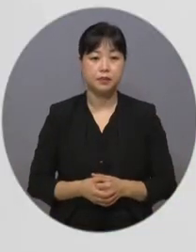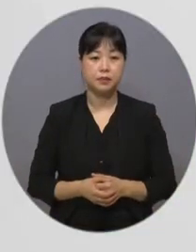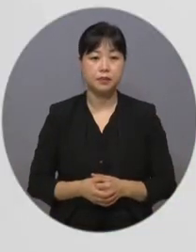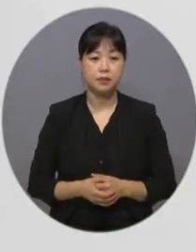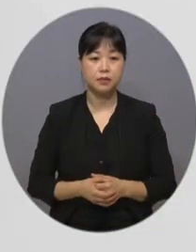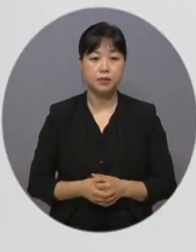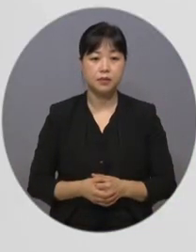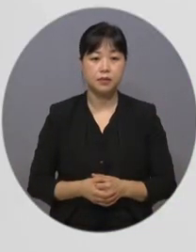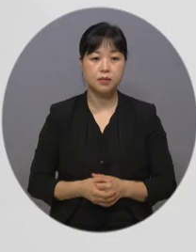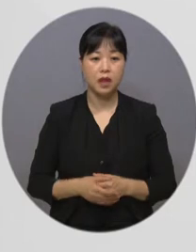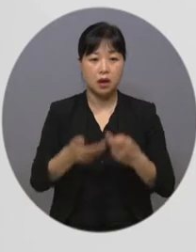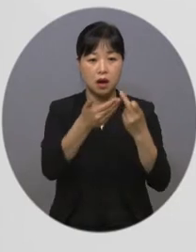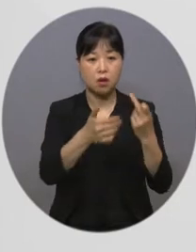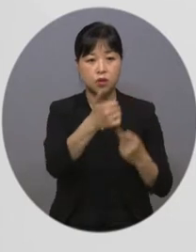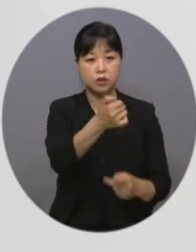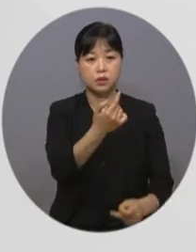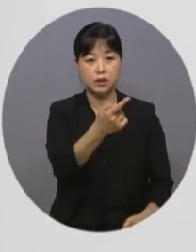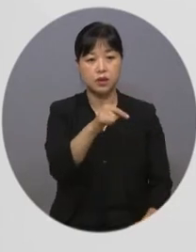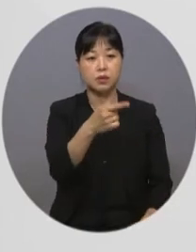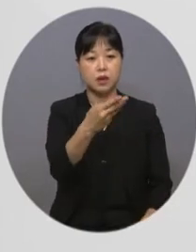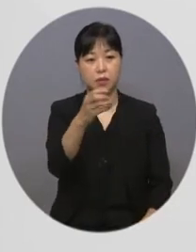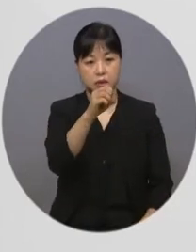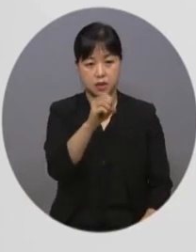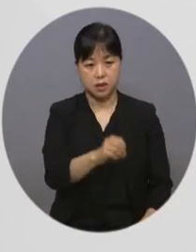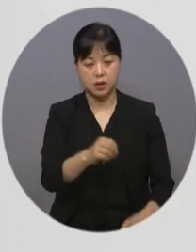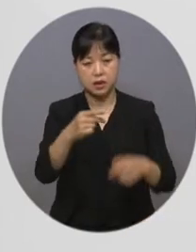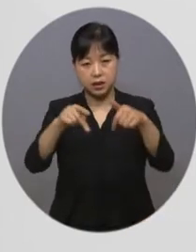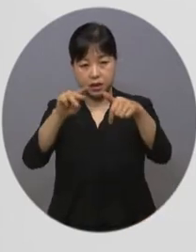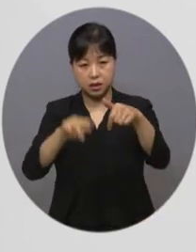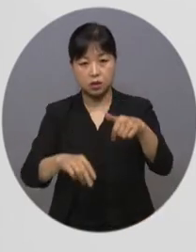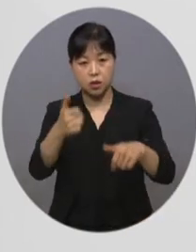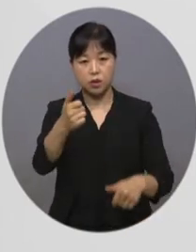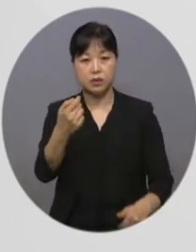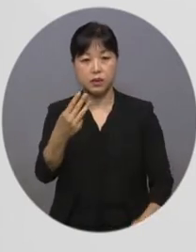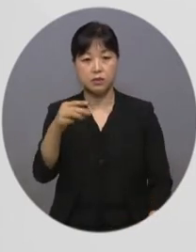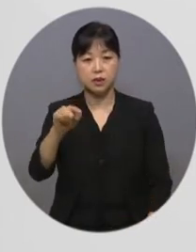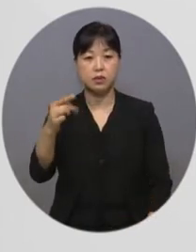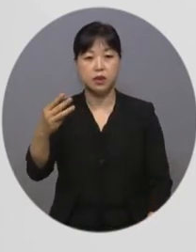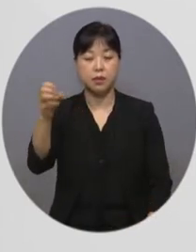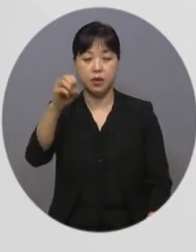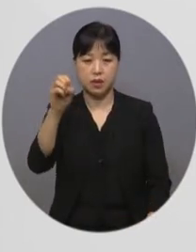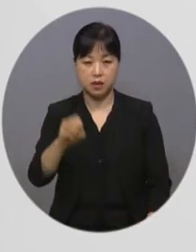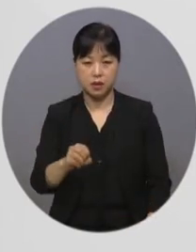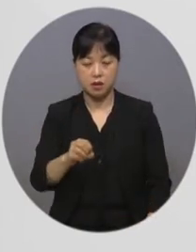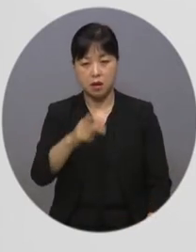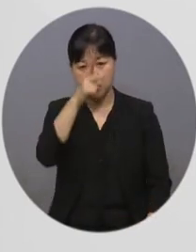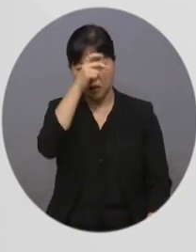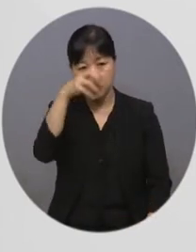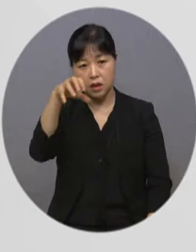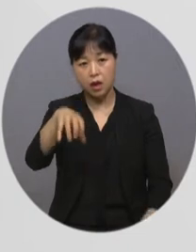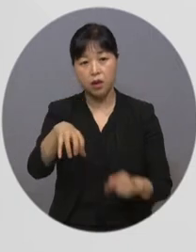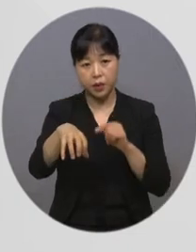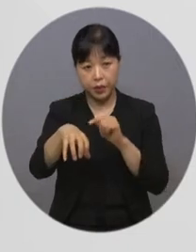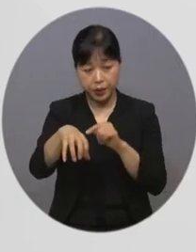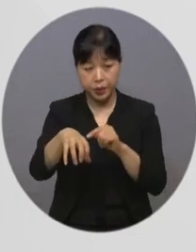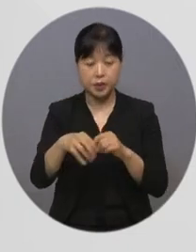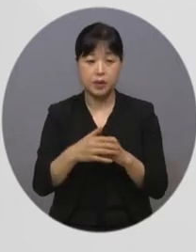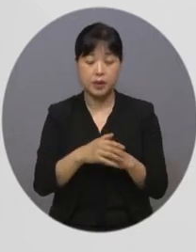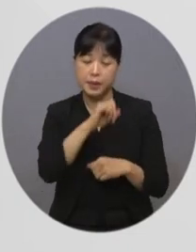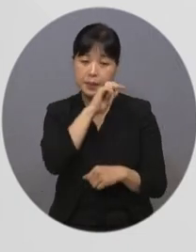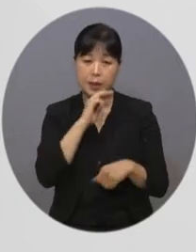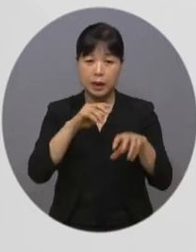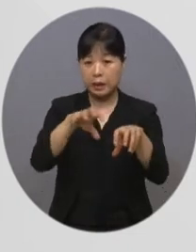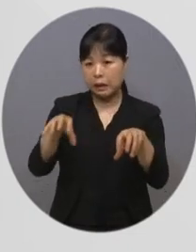특히 강원 51.4% 워 인천 53.3% 에 경찰관서 는 설치 유리 크게